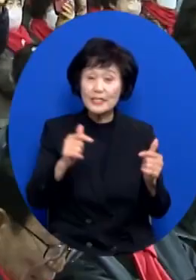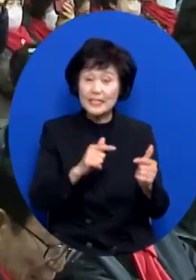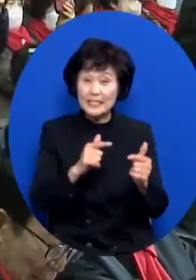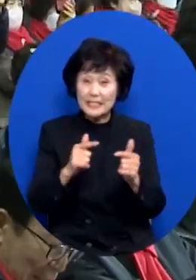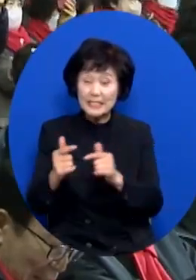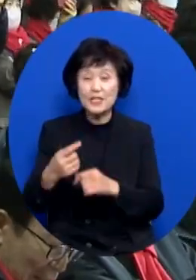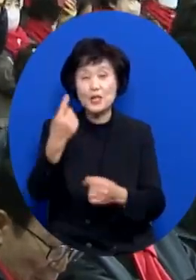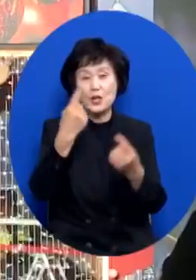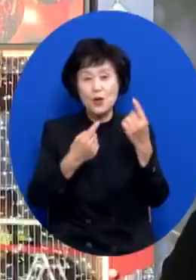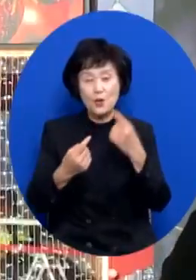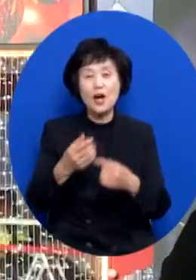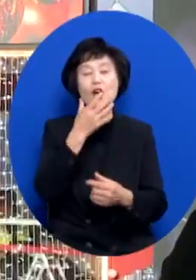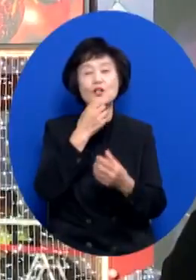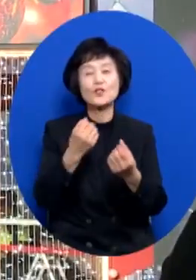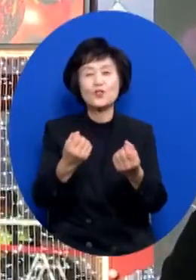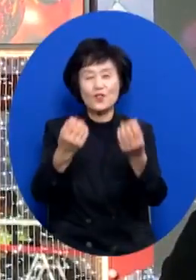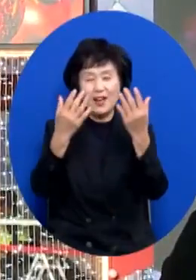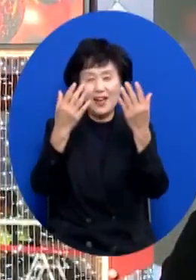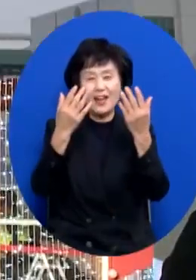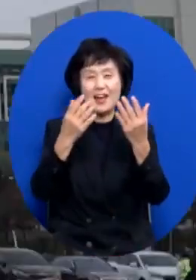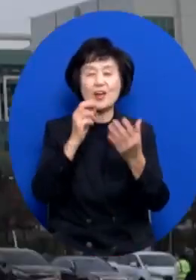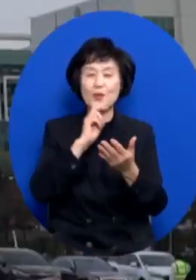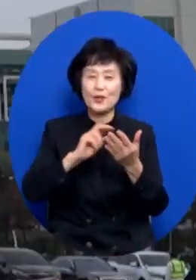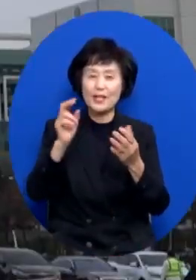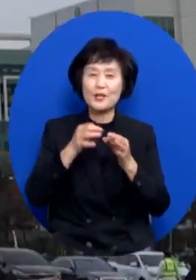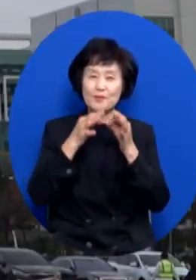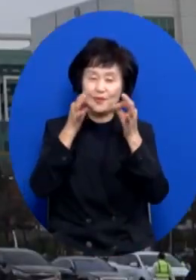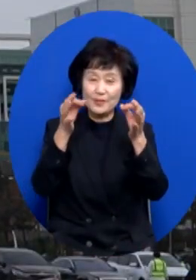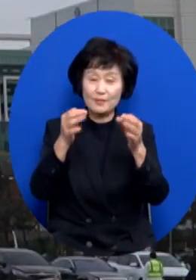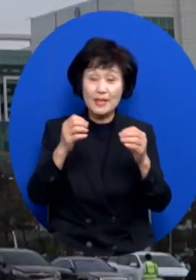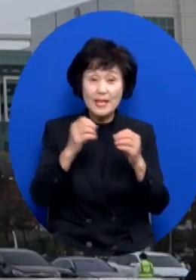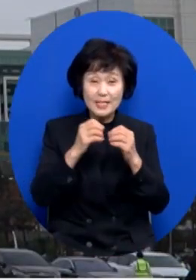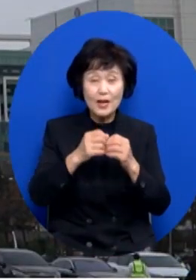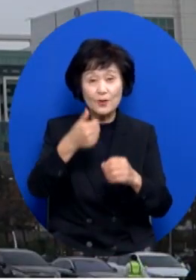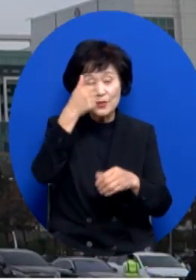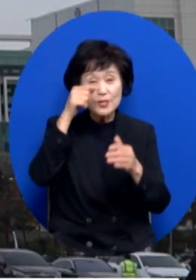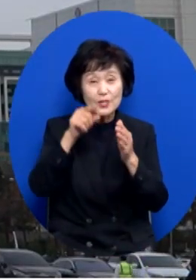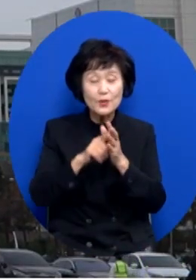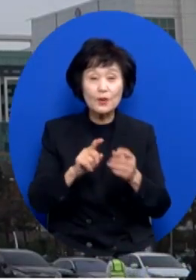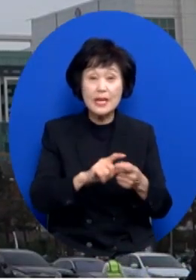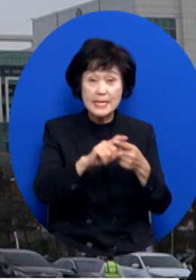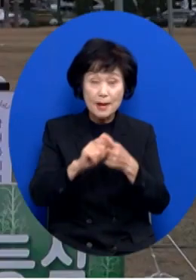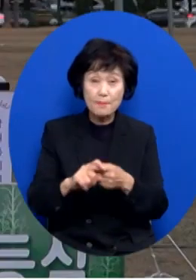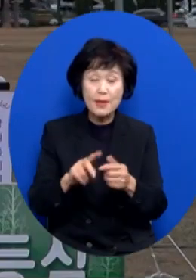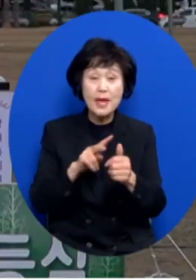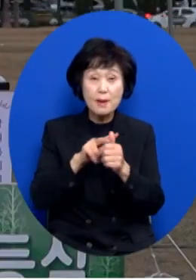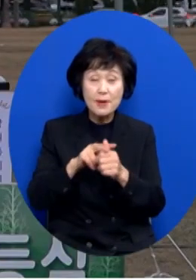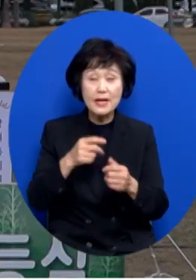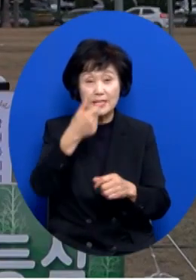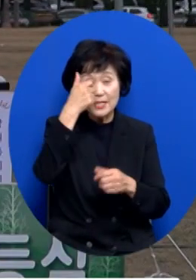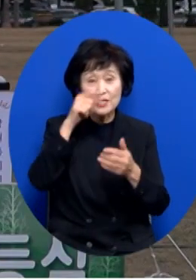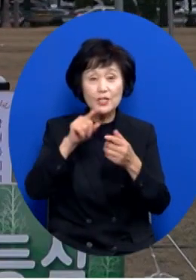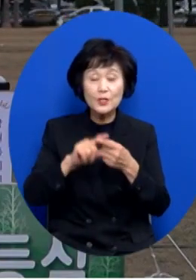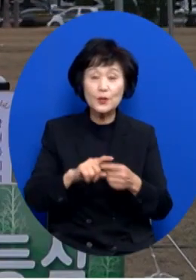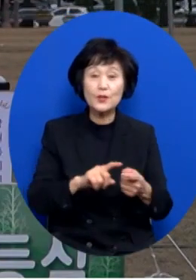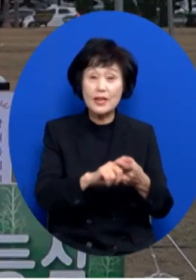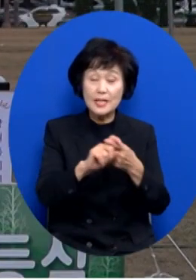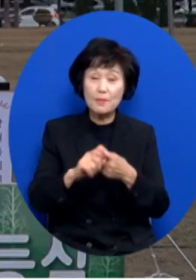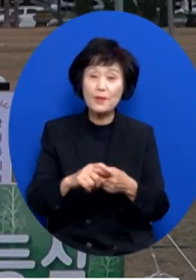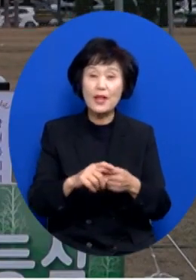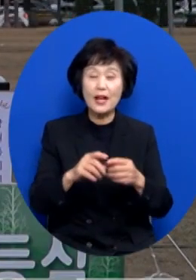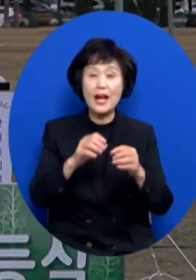출연해 축하 공연을 진행했습니다. 창원 기독교연합회와 마산 기독교연합회가 성탄트리